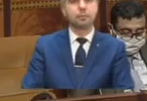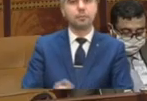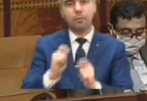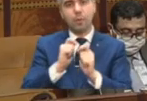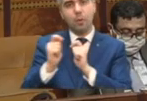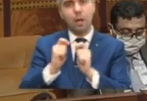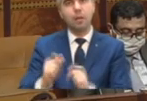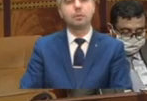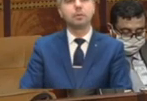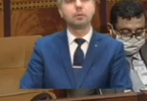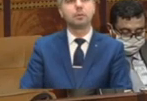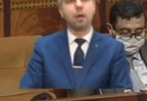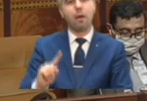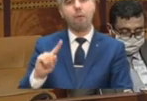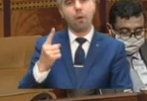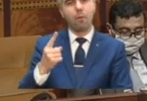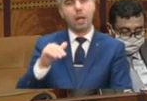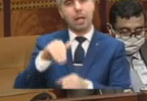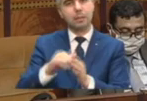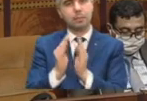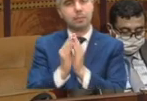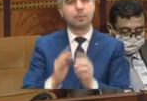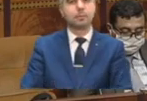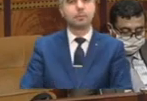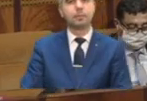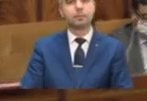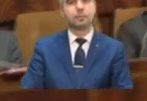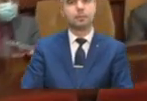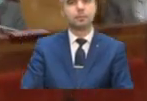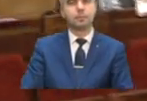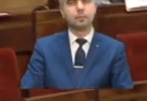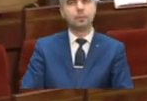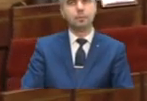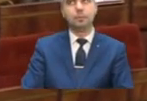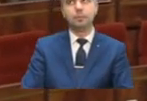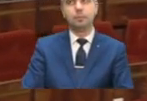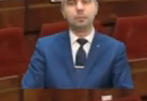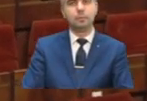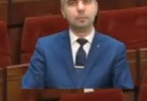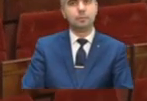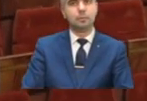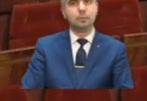للمناقشة. المداخلة الأولى لفريق العدالة والتنمية، تفضل السيد النائب المحترم.